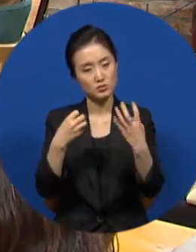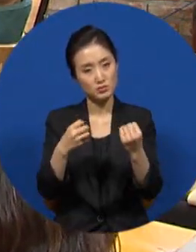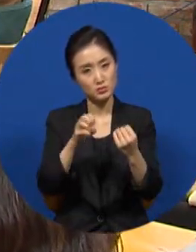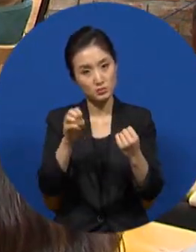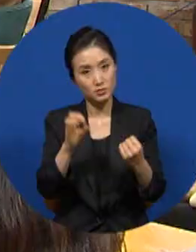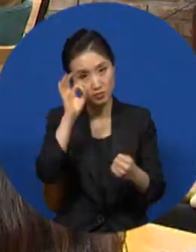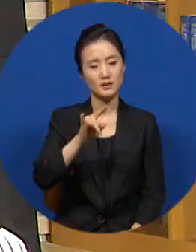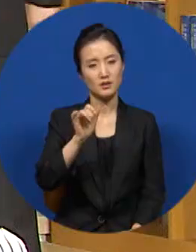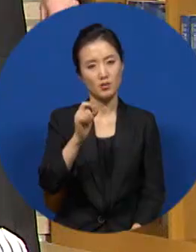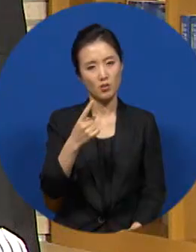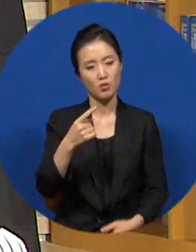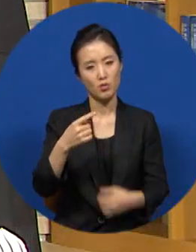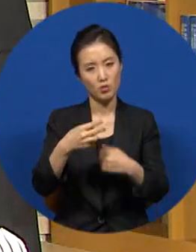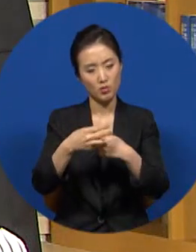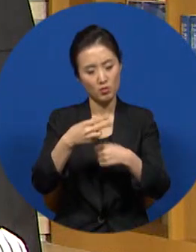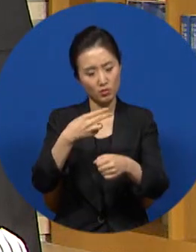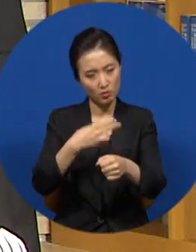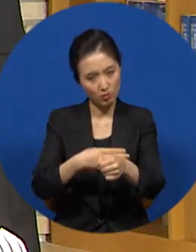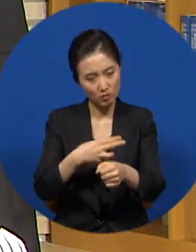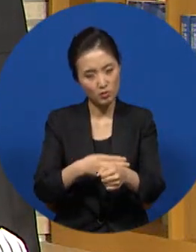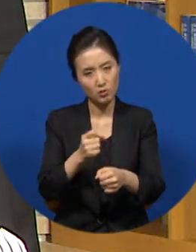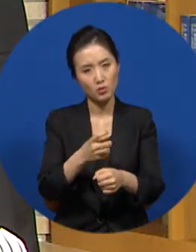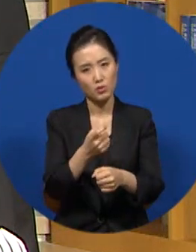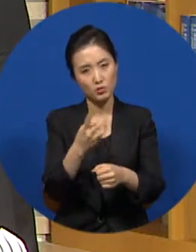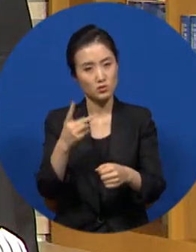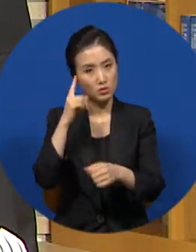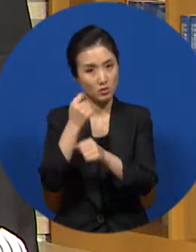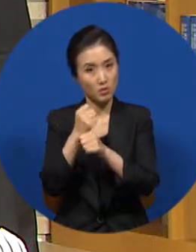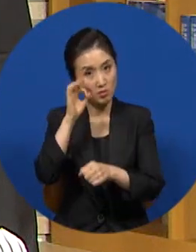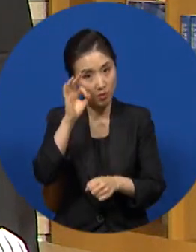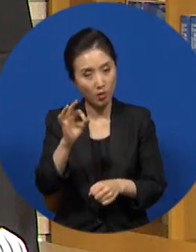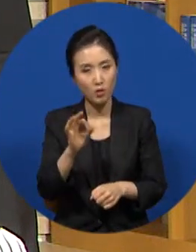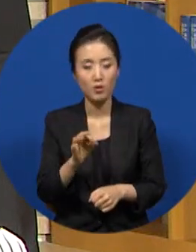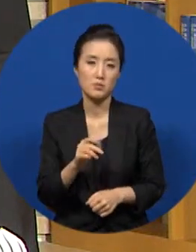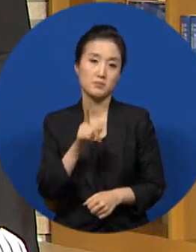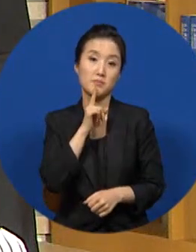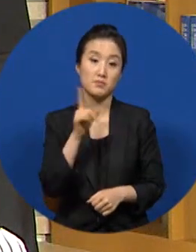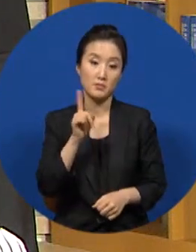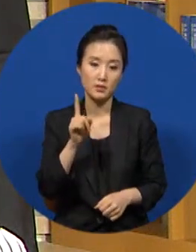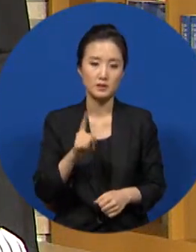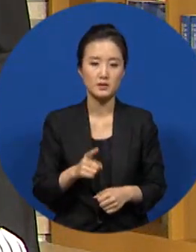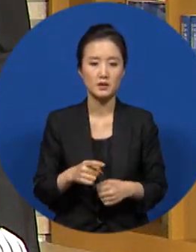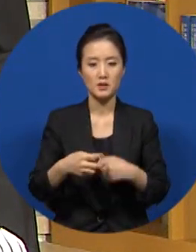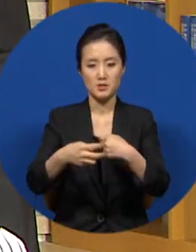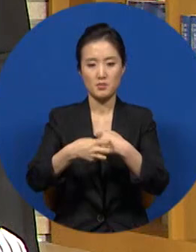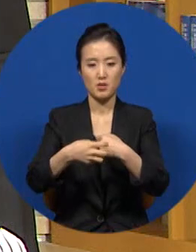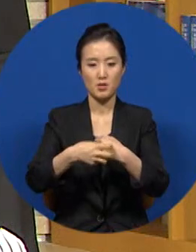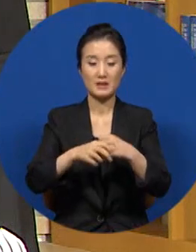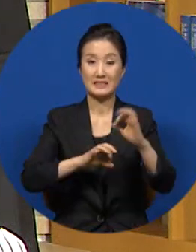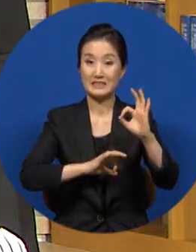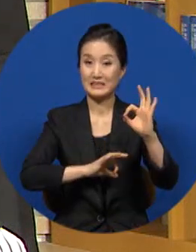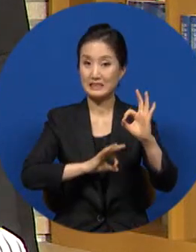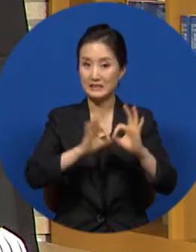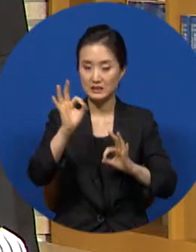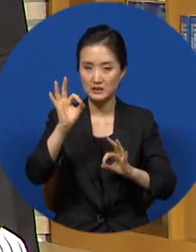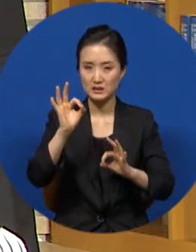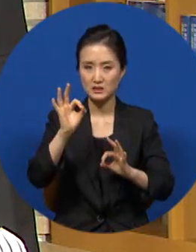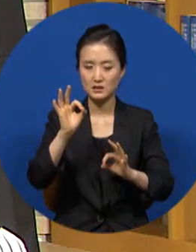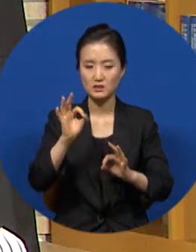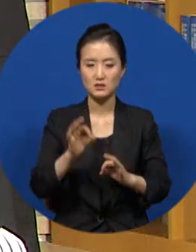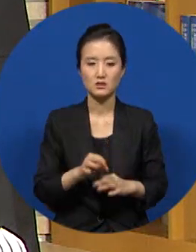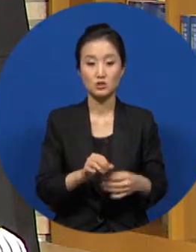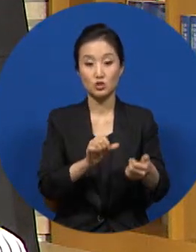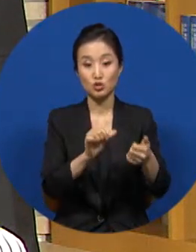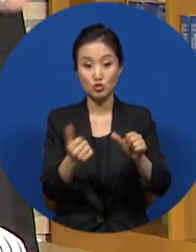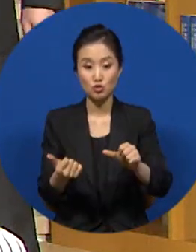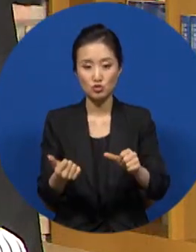수위권에 있어요. 병원에 가서 오진 때문에 오진으로 인한 사망률이 교통사고 사망률보다도 더 높다는 거예요.